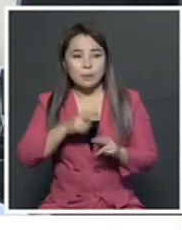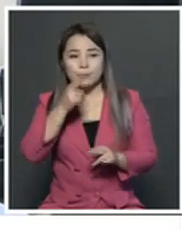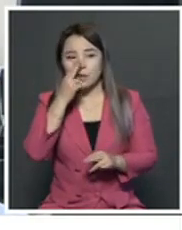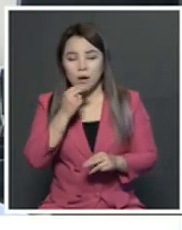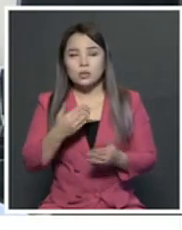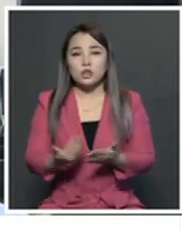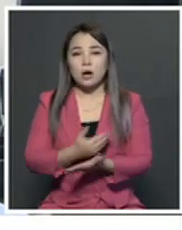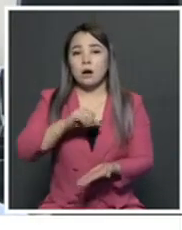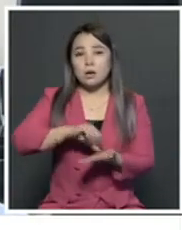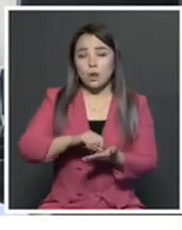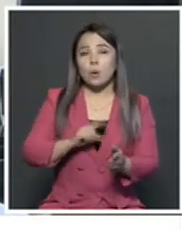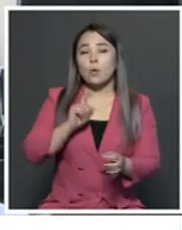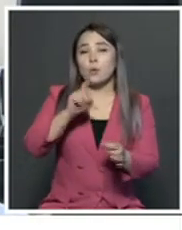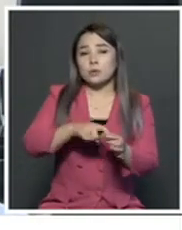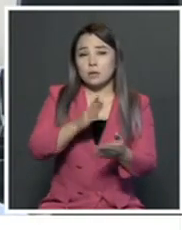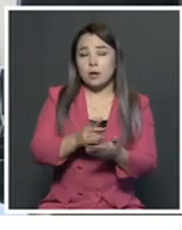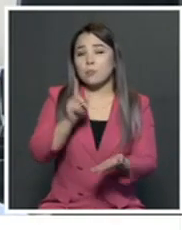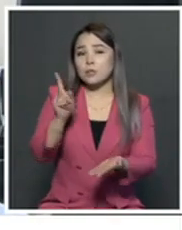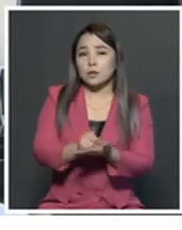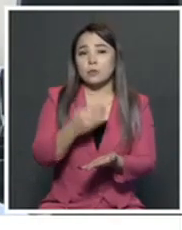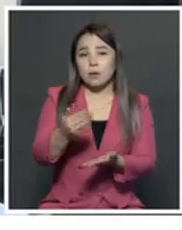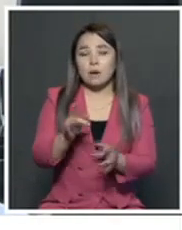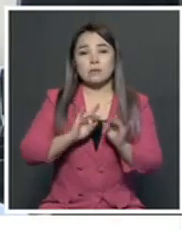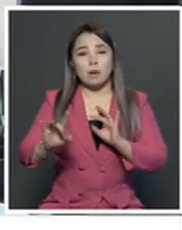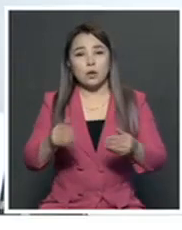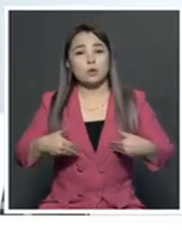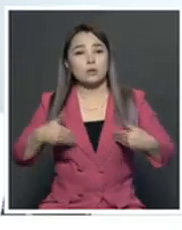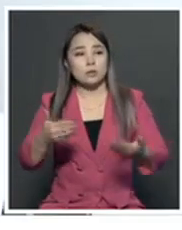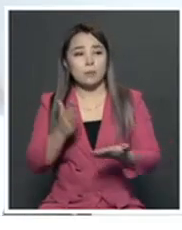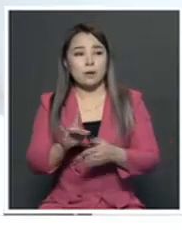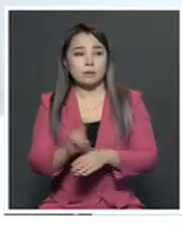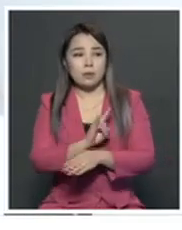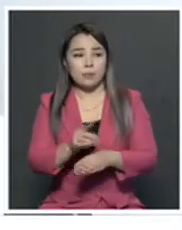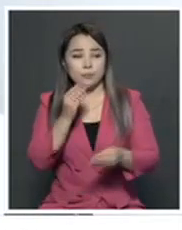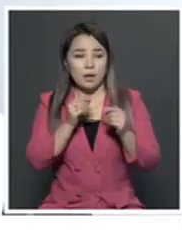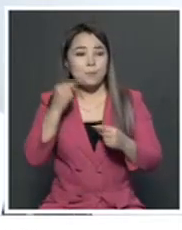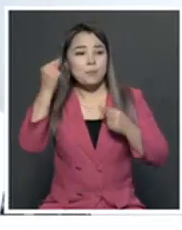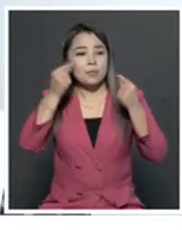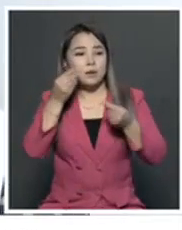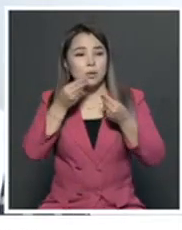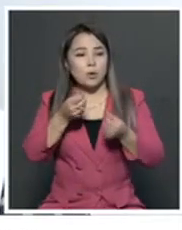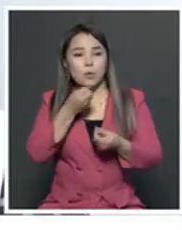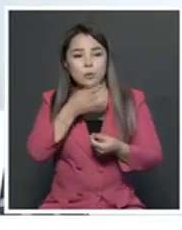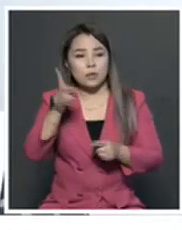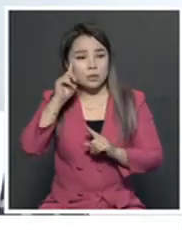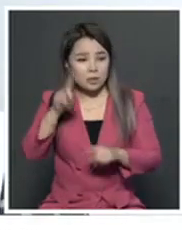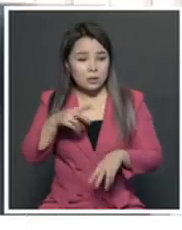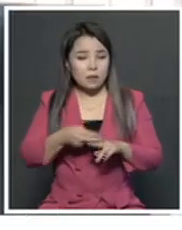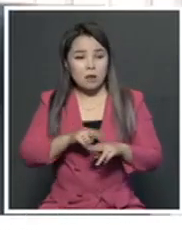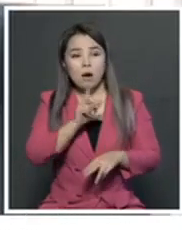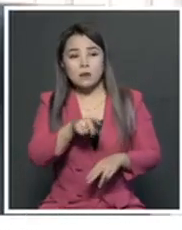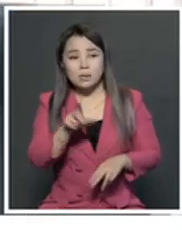жаңадан қатысушыларды қосу және міндетті түрде жарнамасын отырады. Алаяқтар ол психологияны өте жақсы біледі. Және